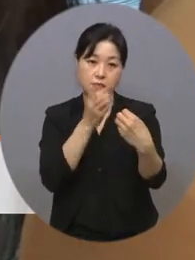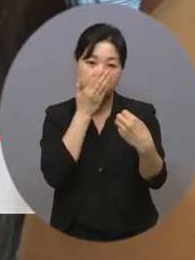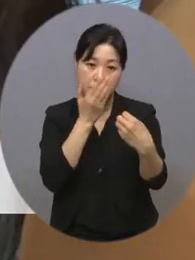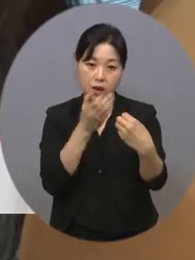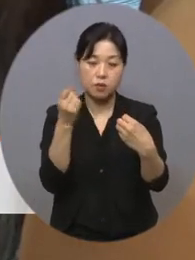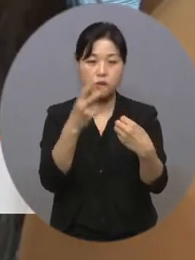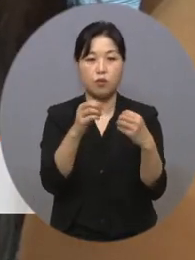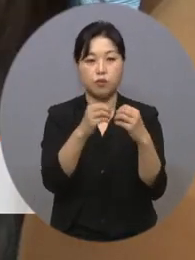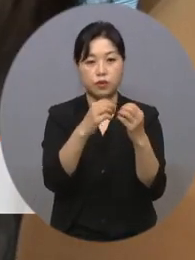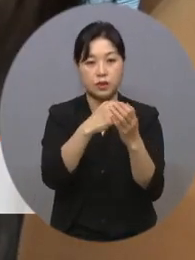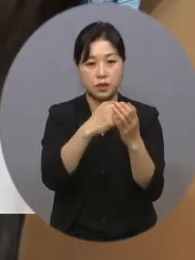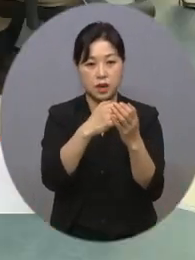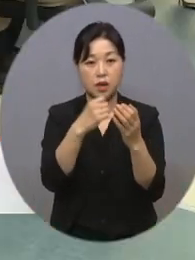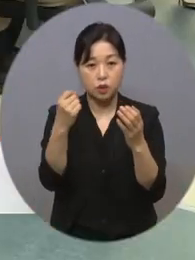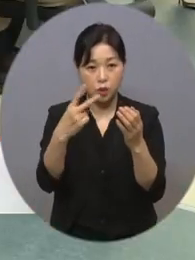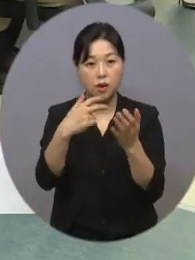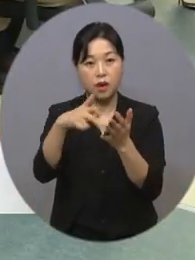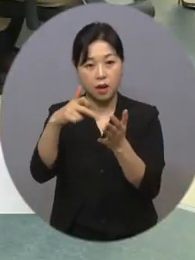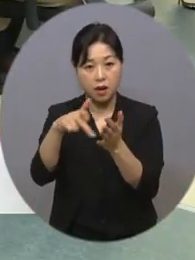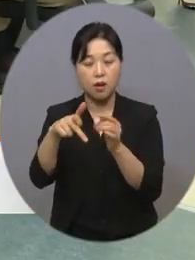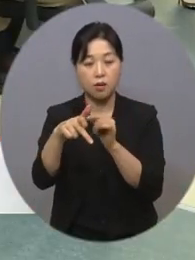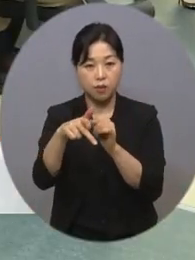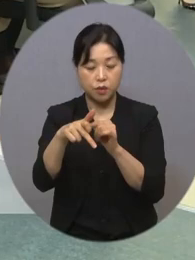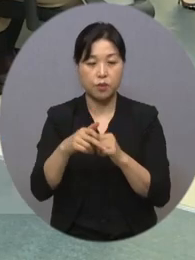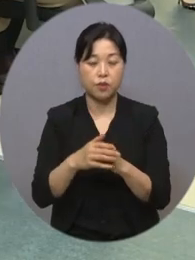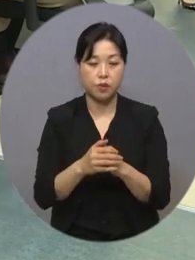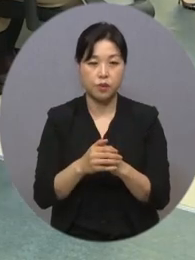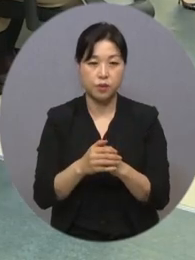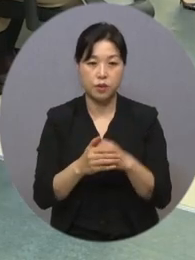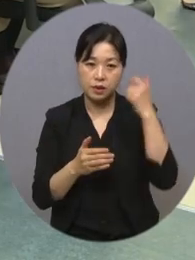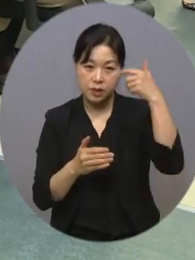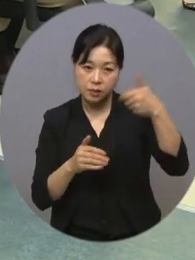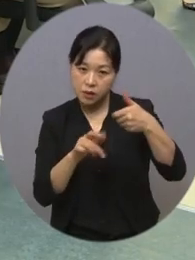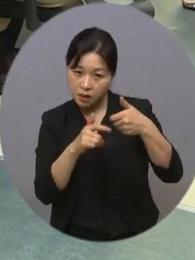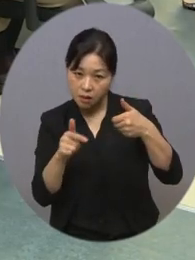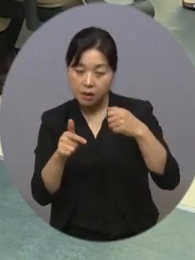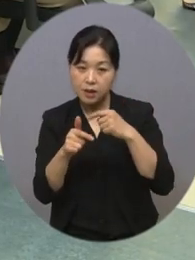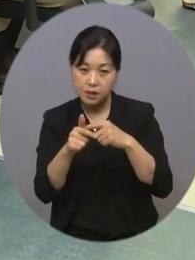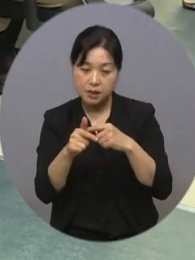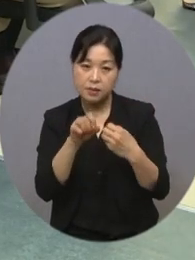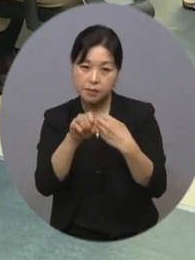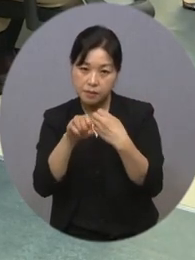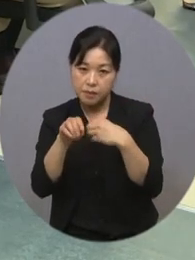문자와 카카오톡 등으로 민원 처리 진행 과정을 안내받을 수 있습니다.